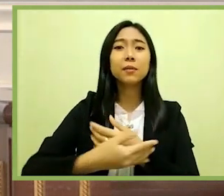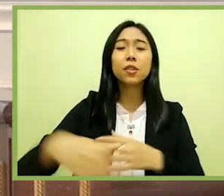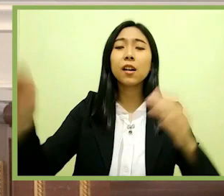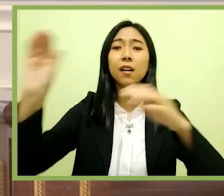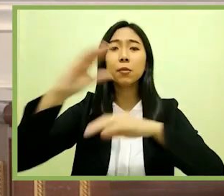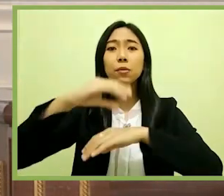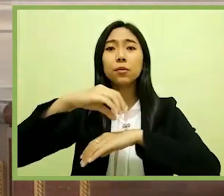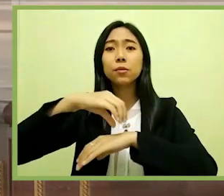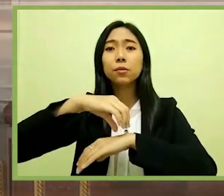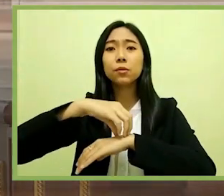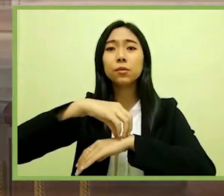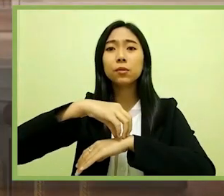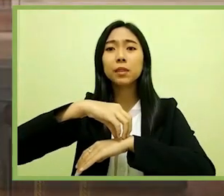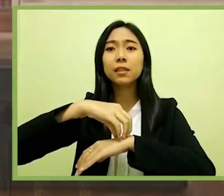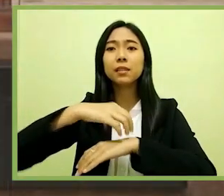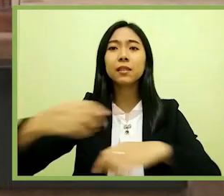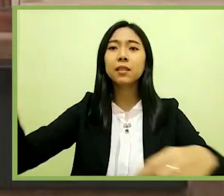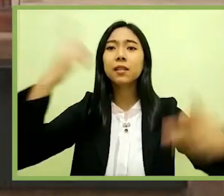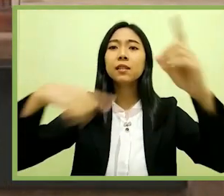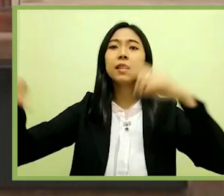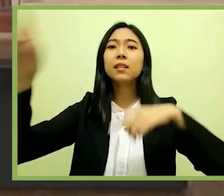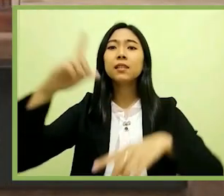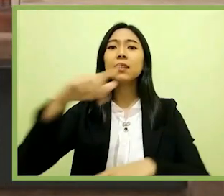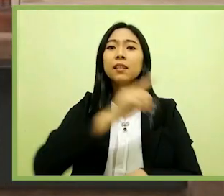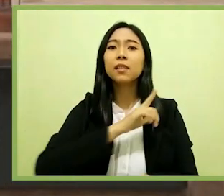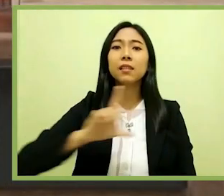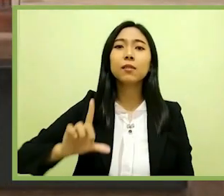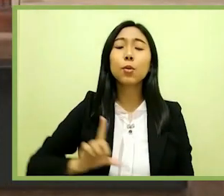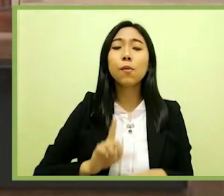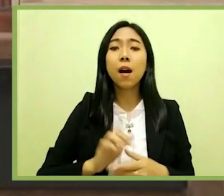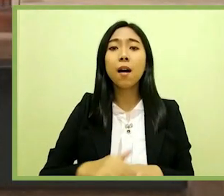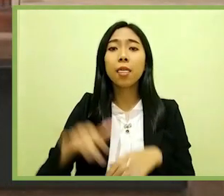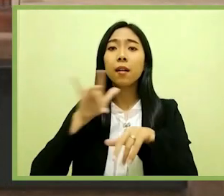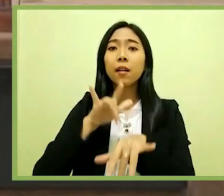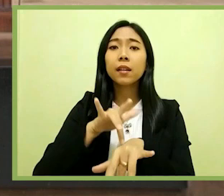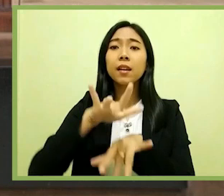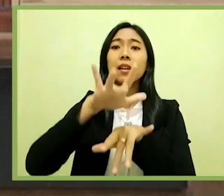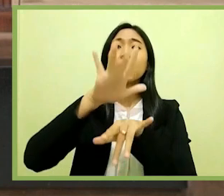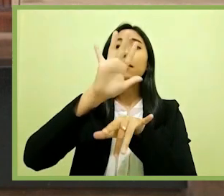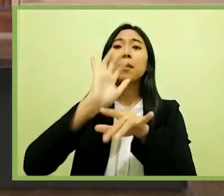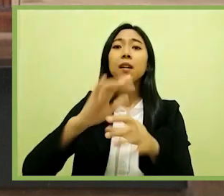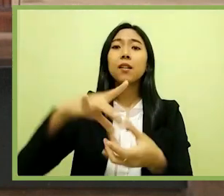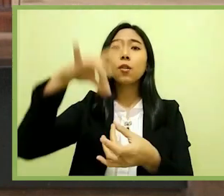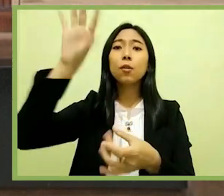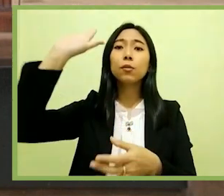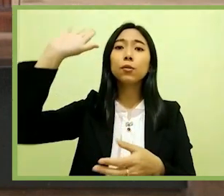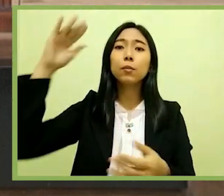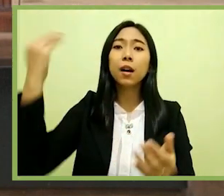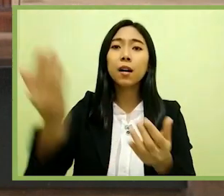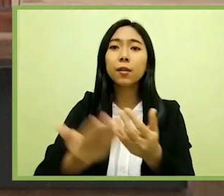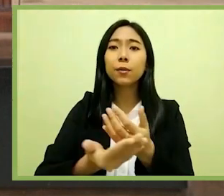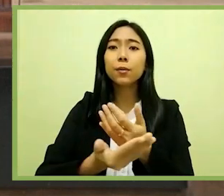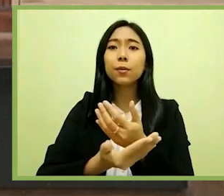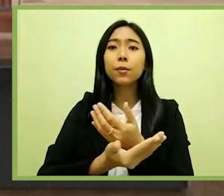muka bumi. Datanglah Tuhan, kirimlah Roh-Mu